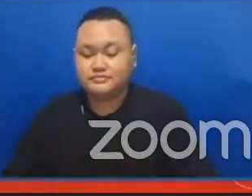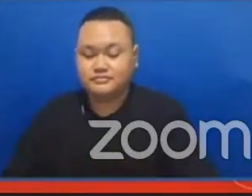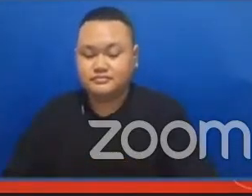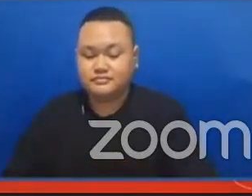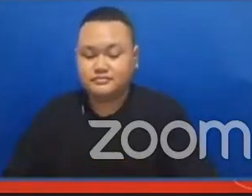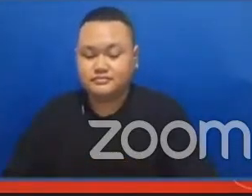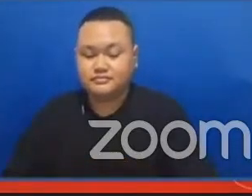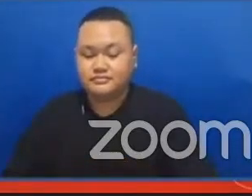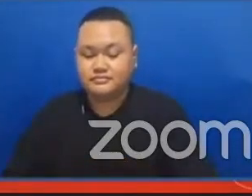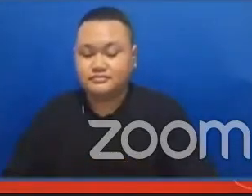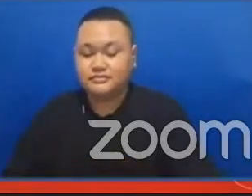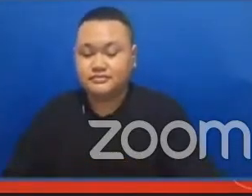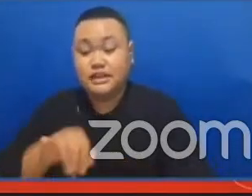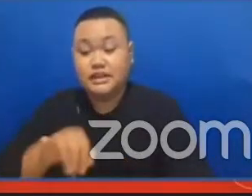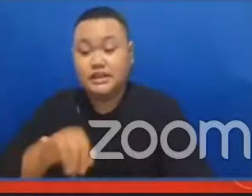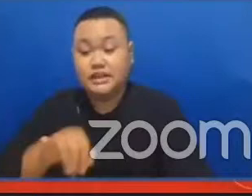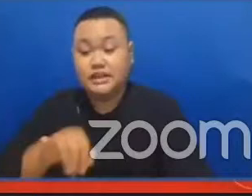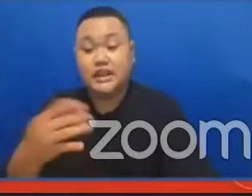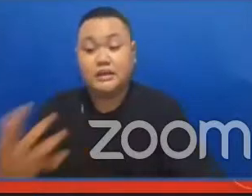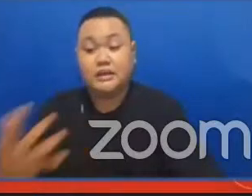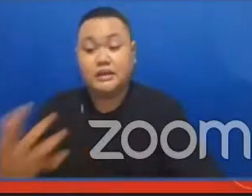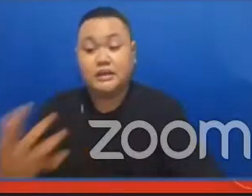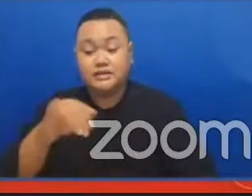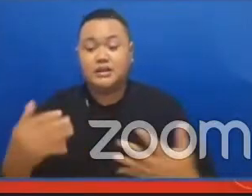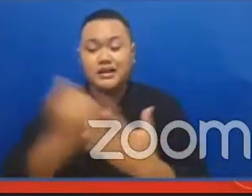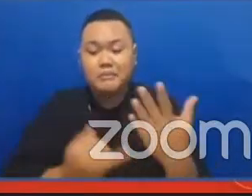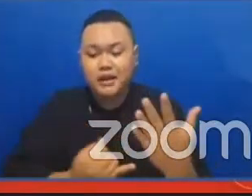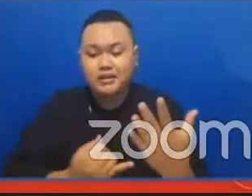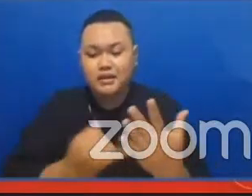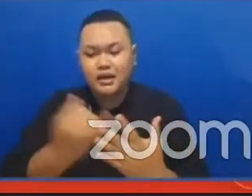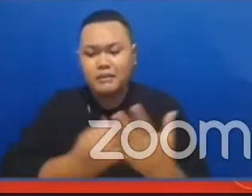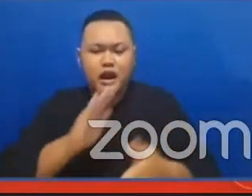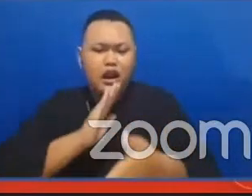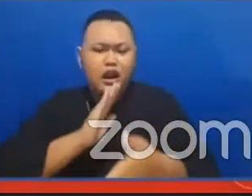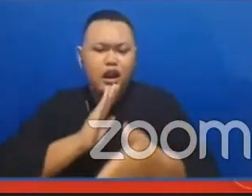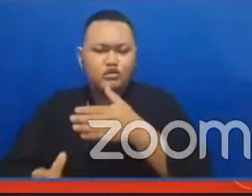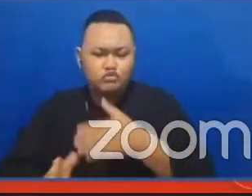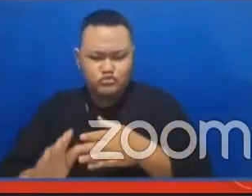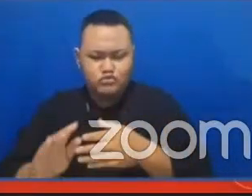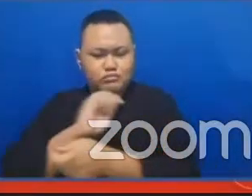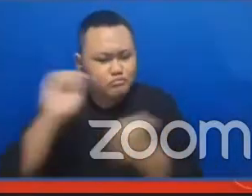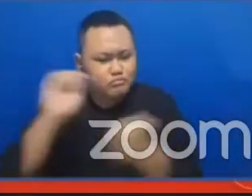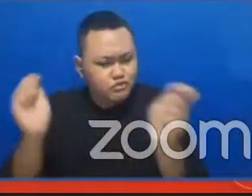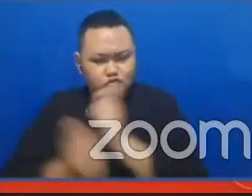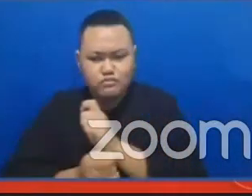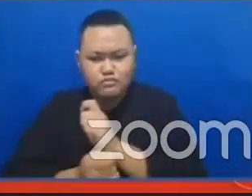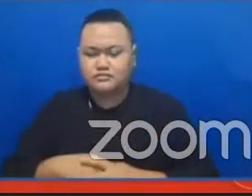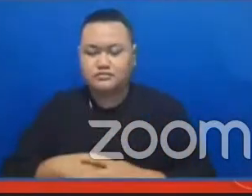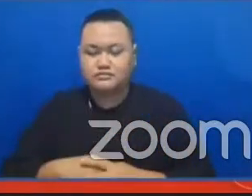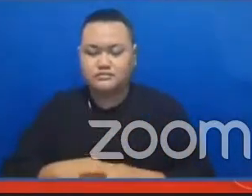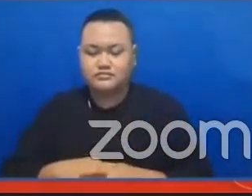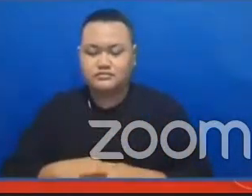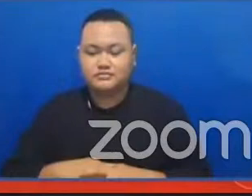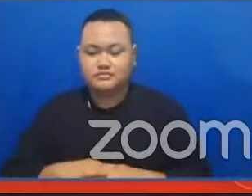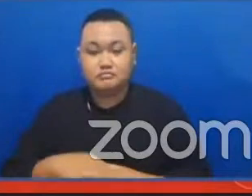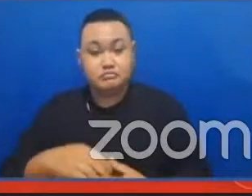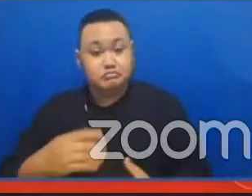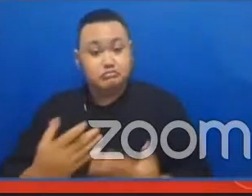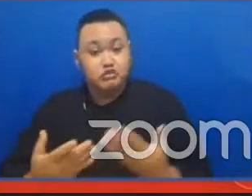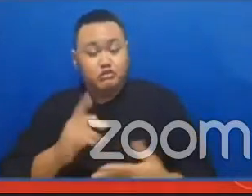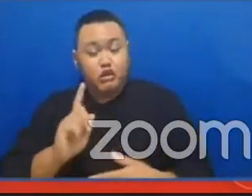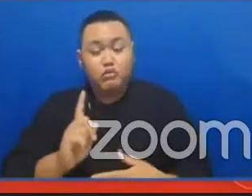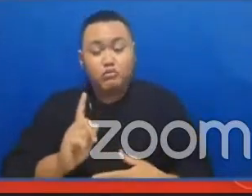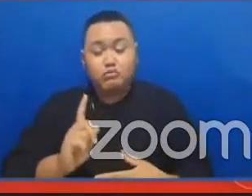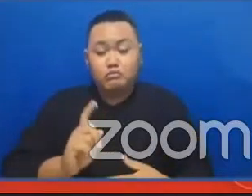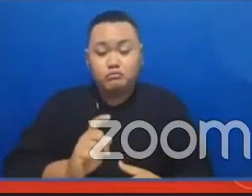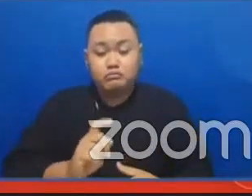Oke, ya. Maka gambarnya sudah akan menggambar langsung Bapak Ibu. Baterainya sudah digambarkan langsung. Kebayang kalau